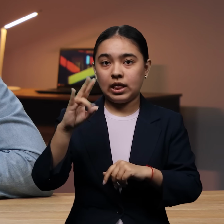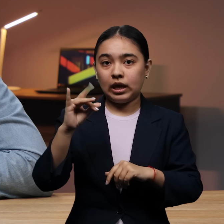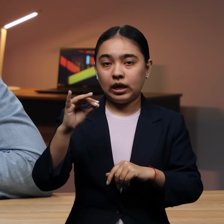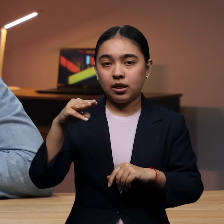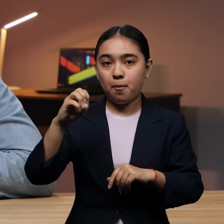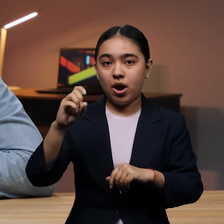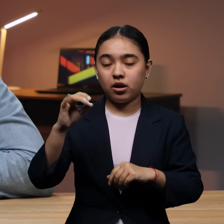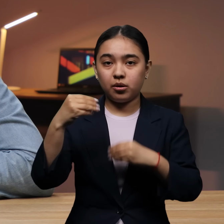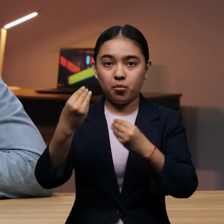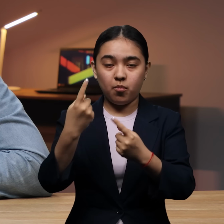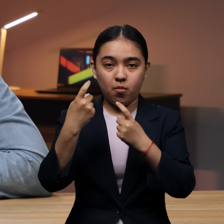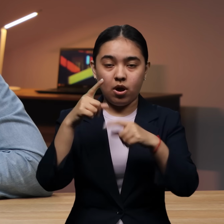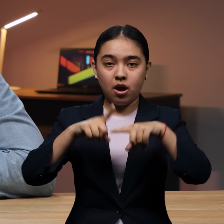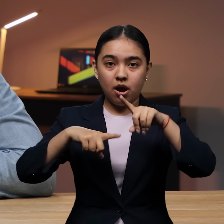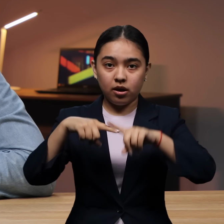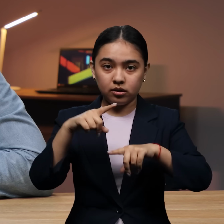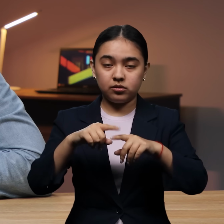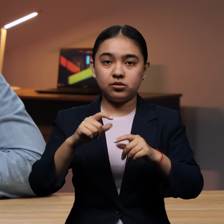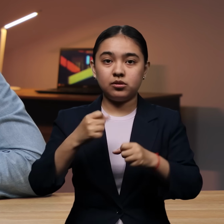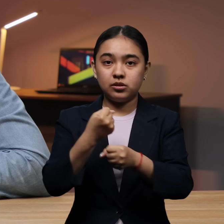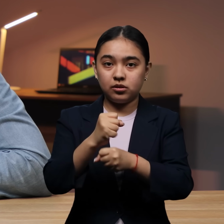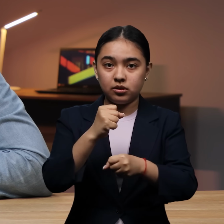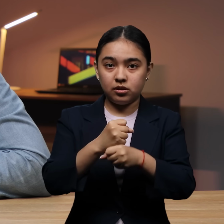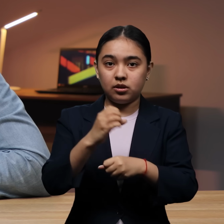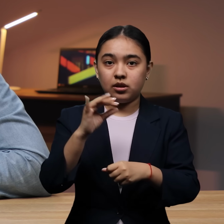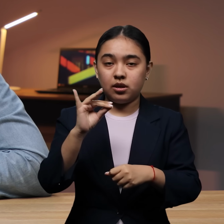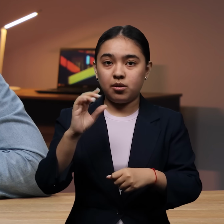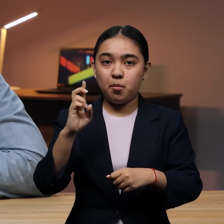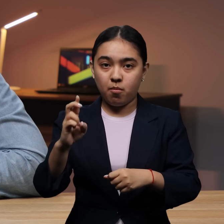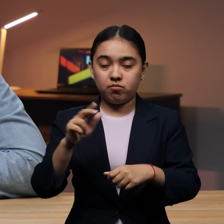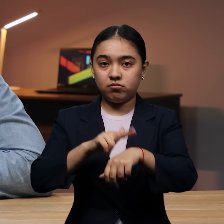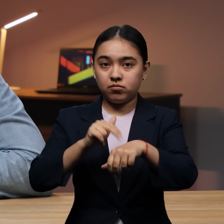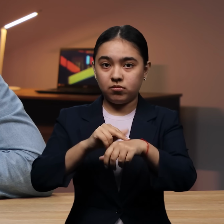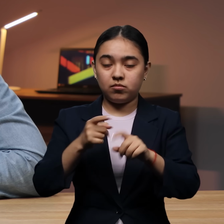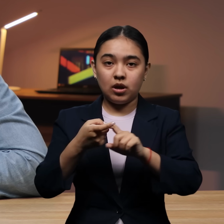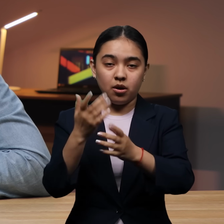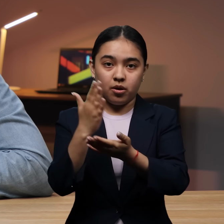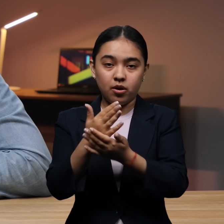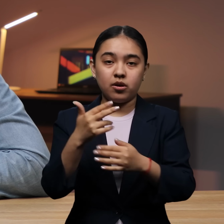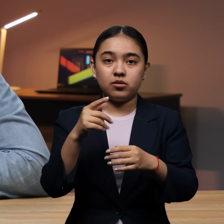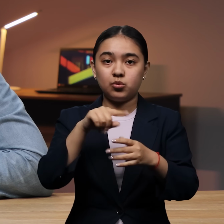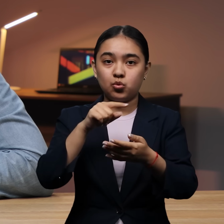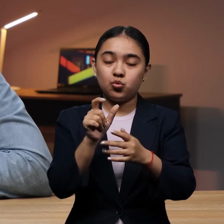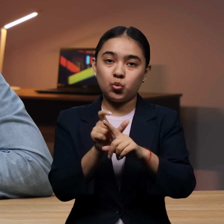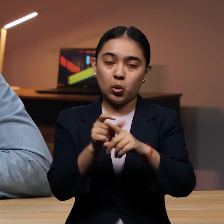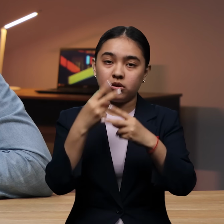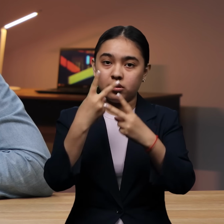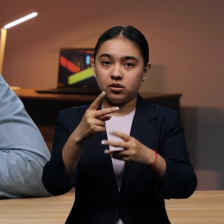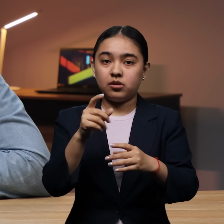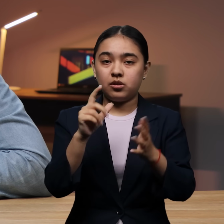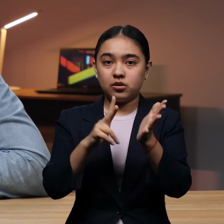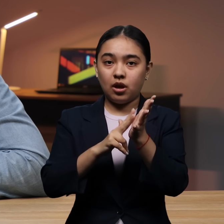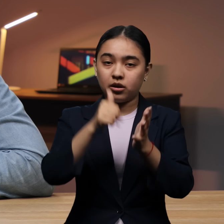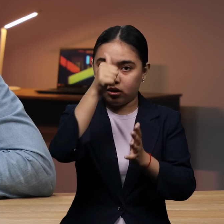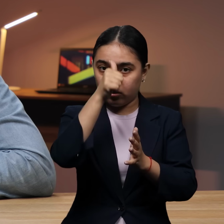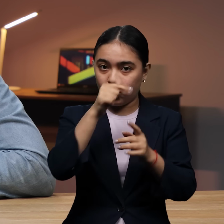Makarenkaga xabar bergan qizning qarindoshi zo'ravonlarni IIBga aloqador odamlar deb atagan. Uning so'zlariga ko'ra, huquq organlari